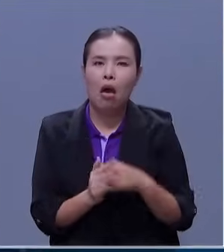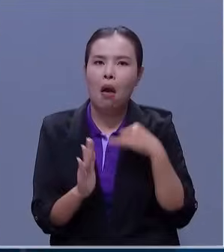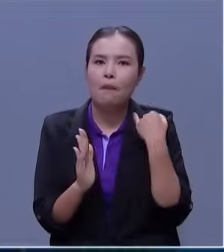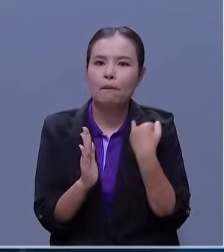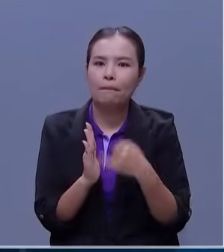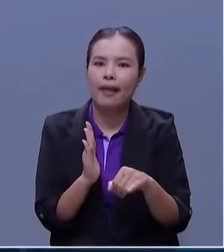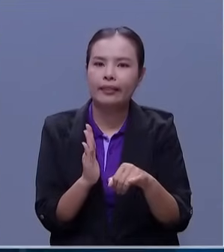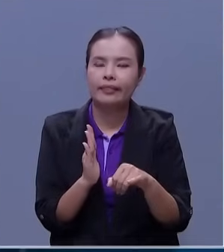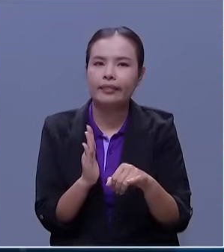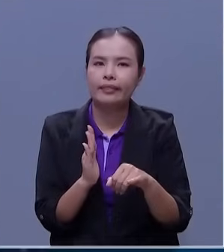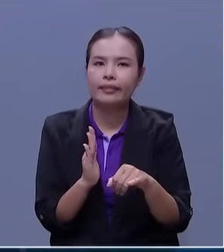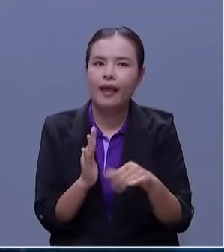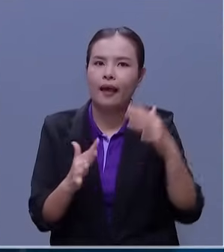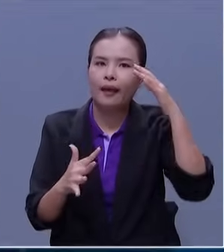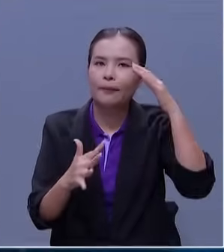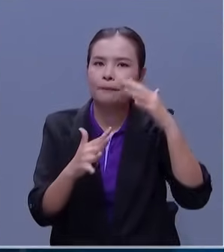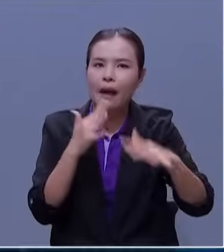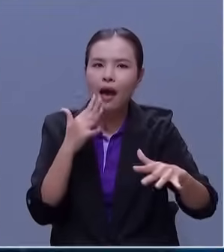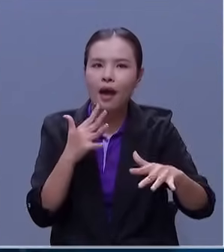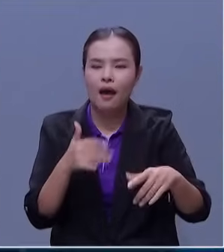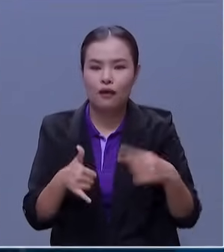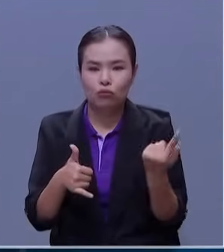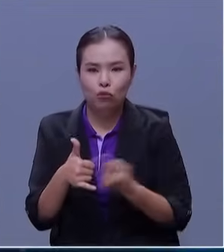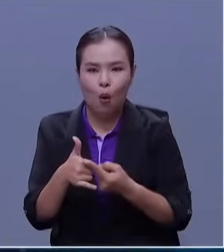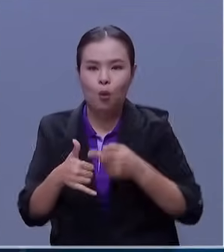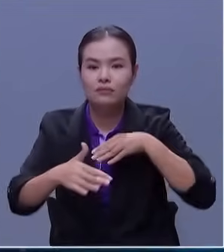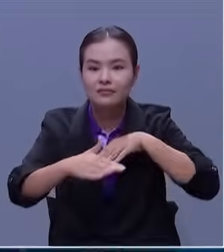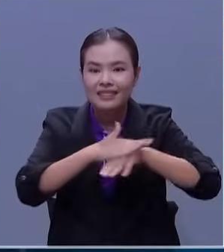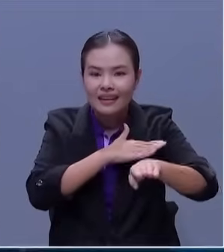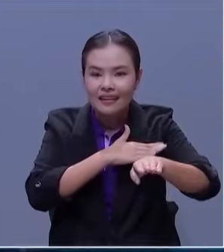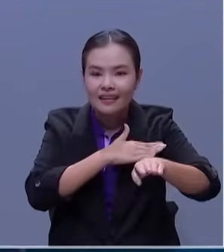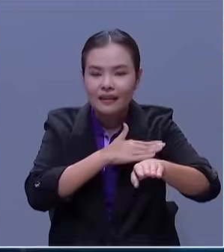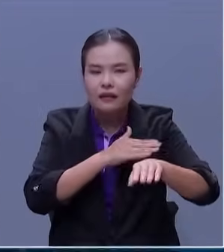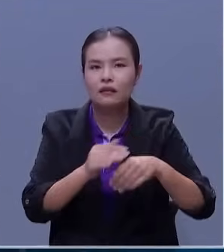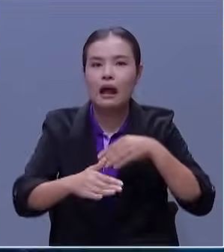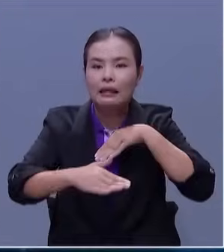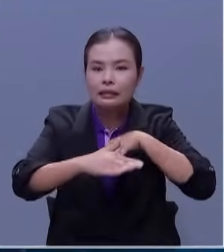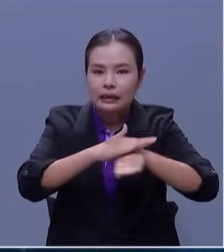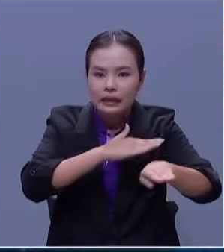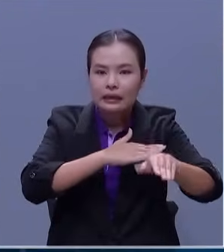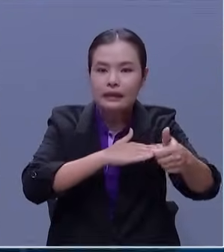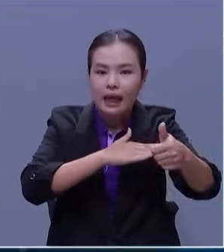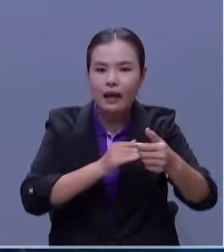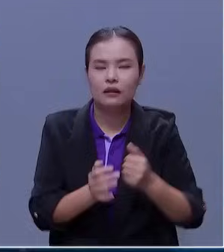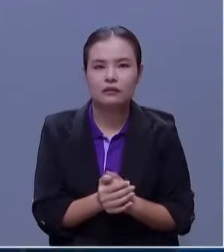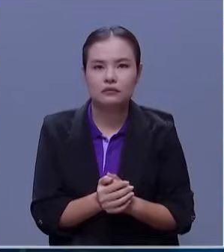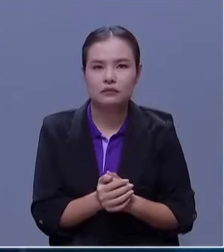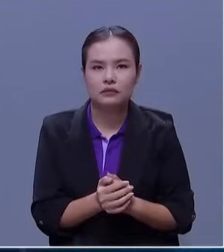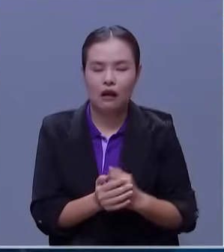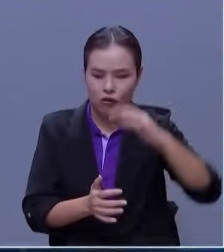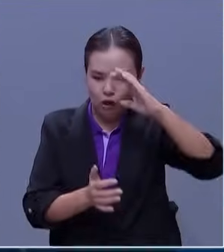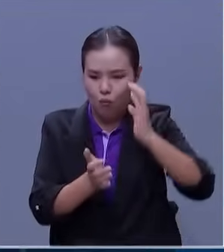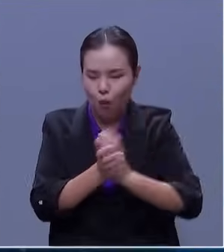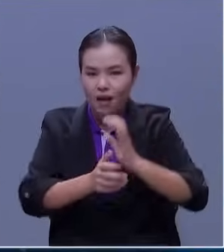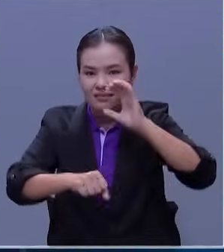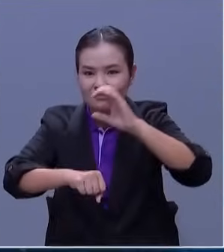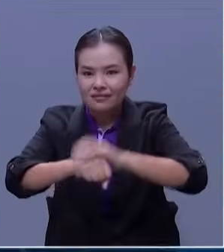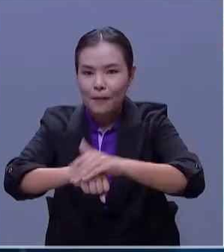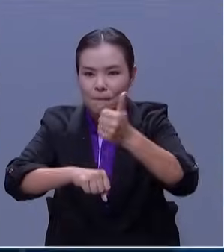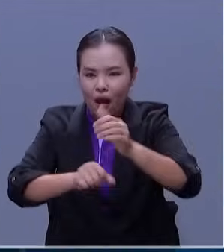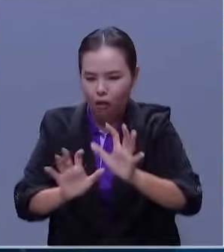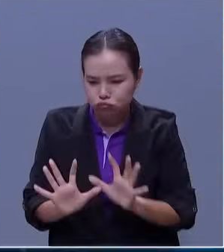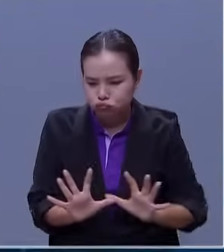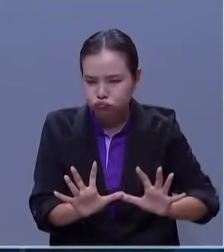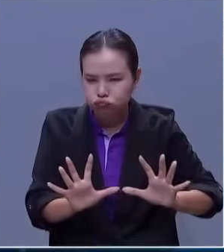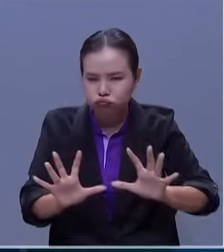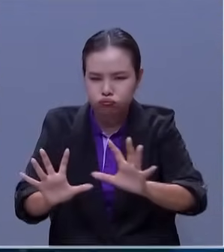คือทำไมถึงมีนักโทษหลบหนีแล้วสามารถโอ้โหหลบหนีออกไปได้จากการจับกุมตัวของเจ้าหน้าที่ที่ปฏิบัติการกวาดล้